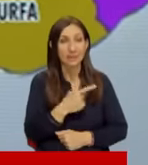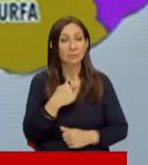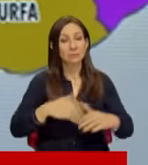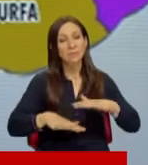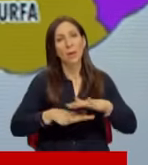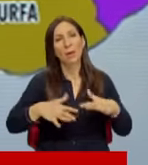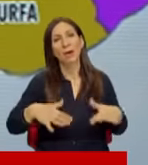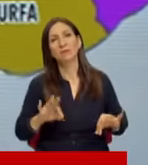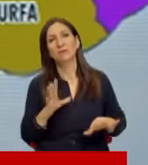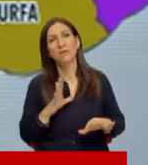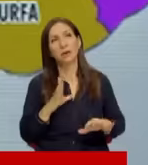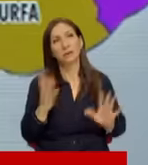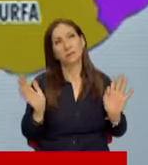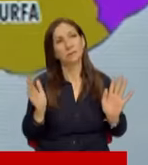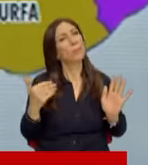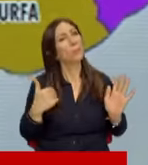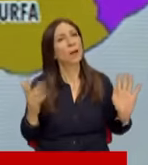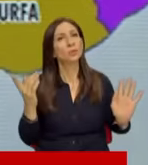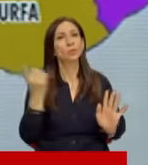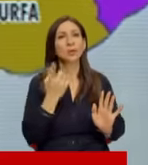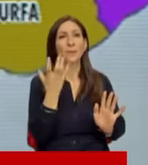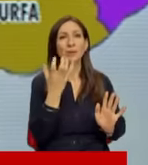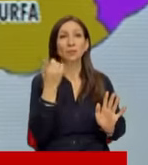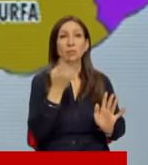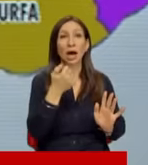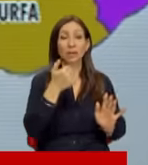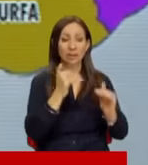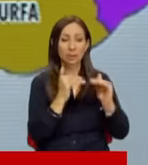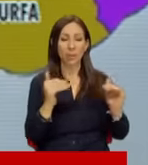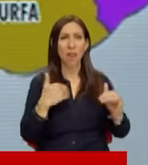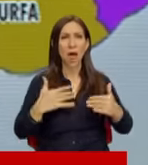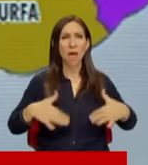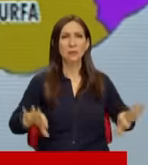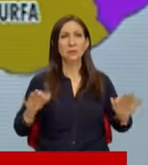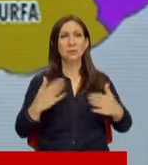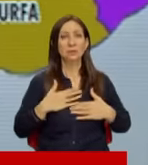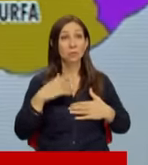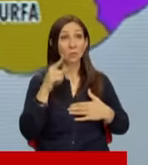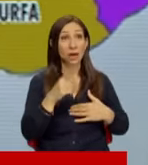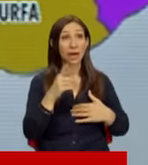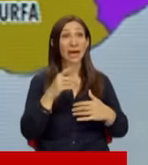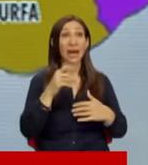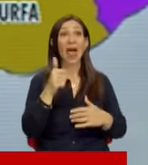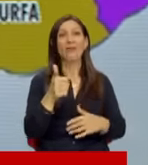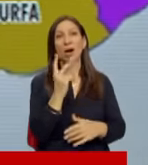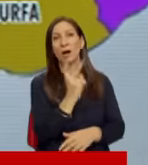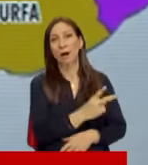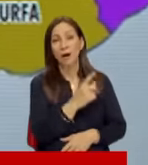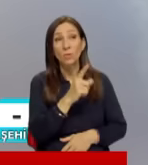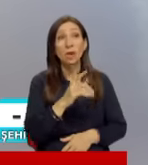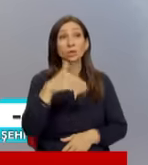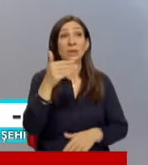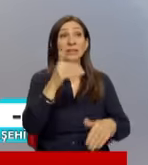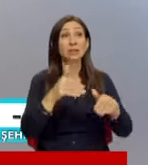tabanım var, seçmenim yok, tabanım var. Ben artık %5'lik, %6'lık bir tabana yaslandım. Bunlar artık refahçıdır ve bundan